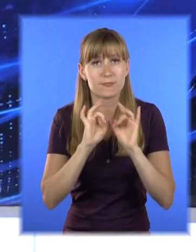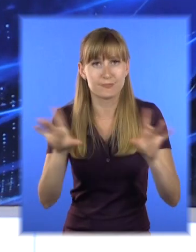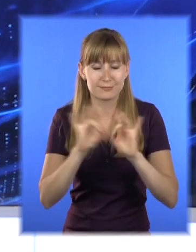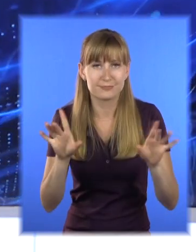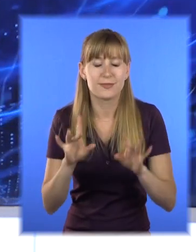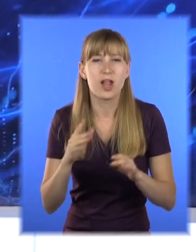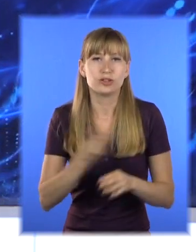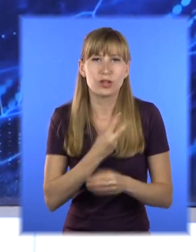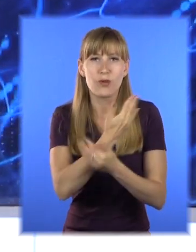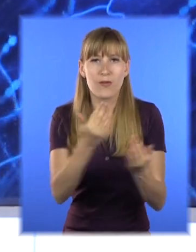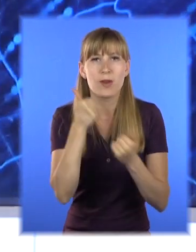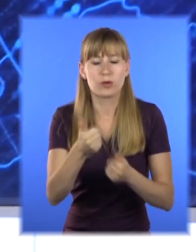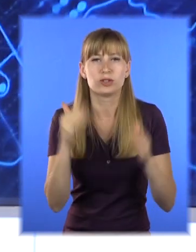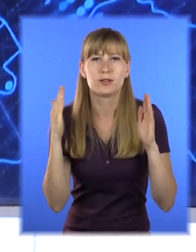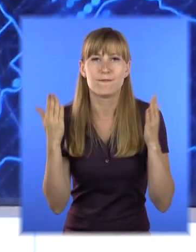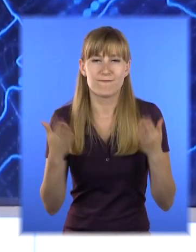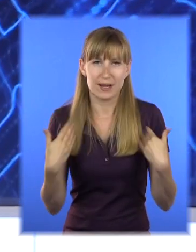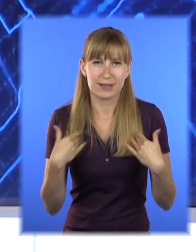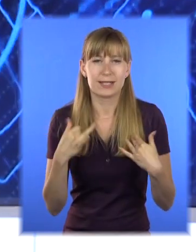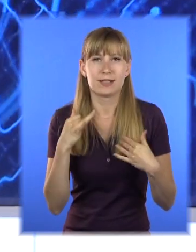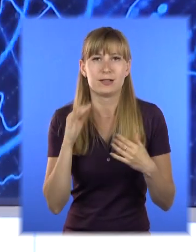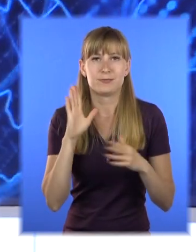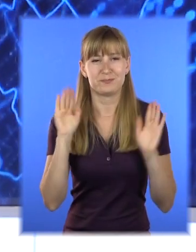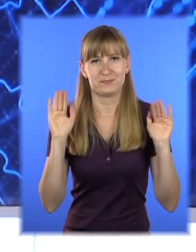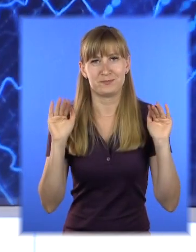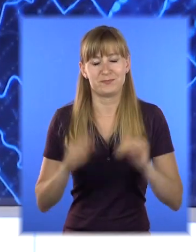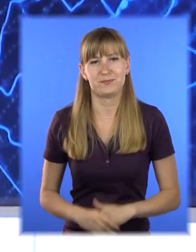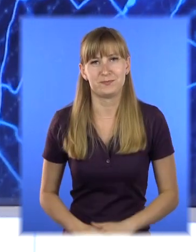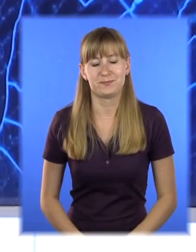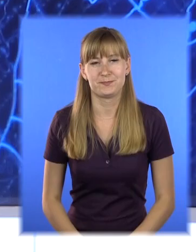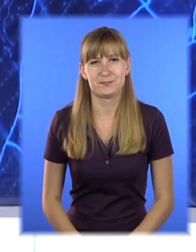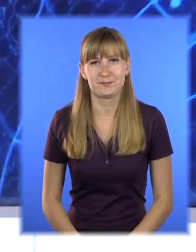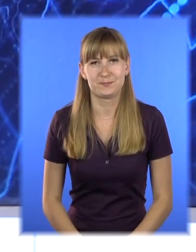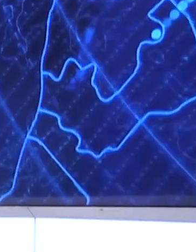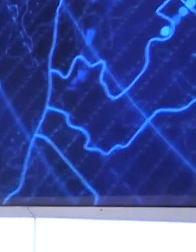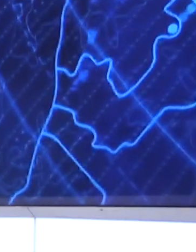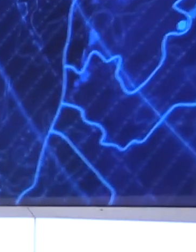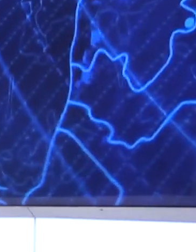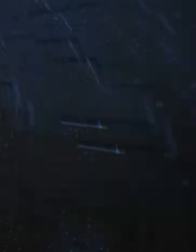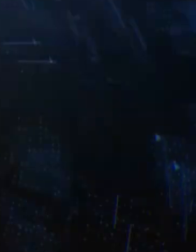Ємельянова, а я, Наталя Болдинська, бажаю вам гарних вихідних і до зустрічі в ефірі.